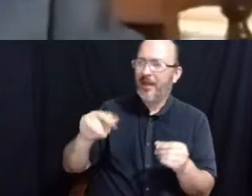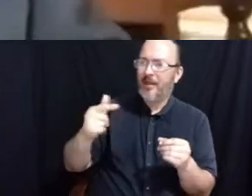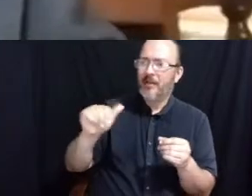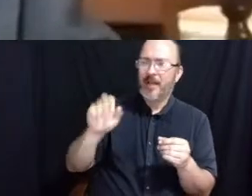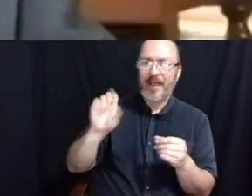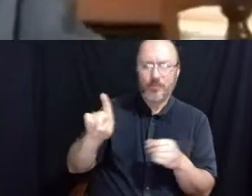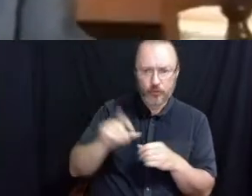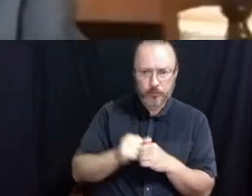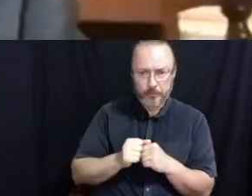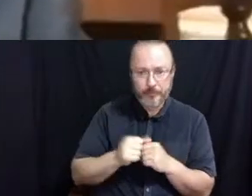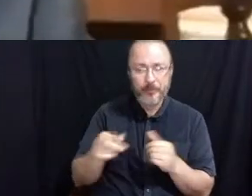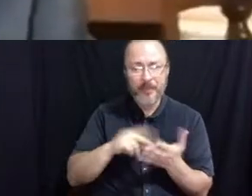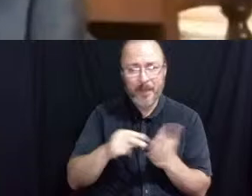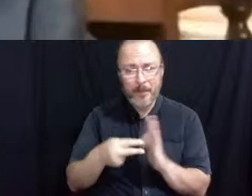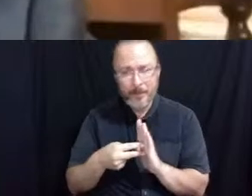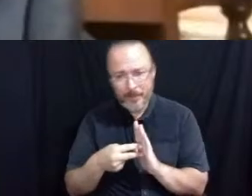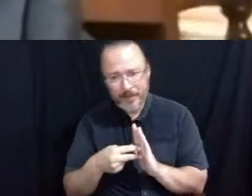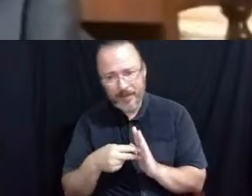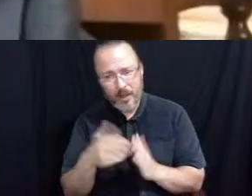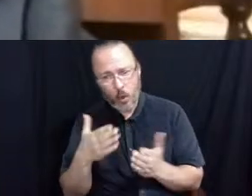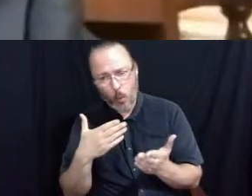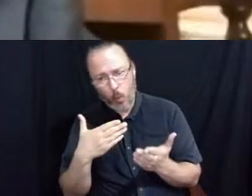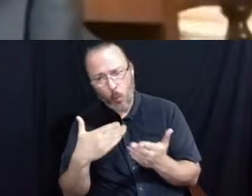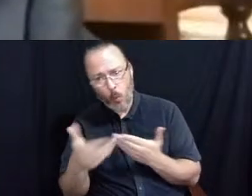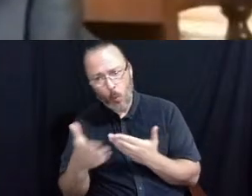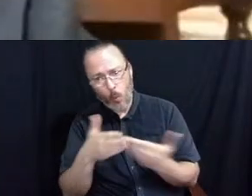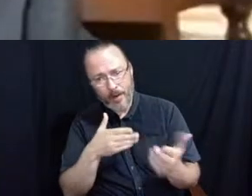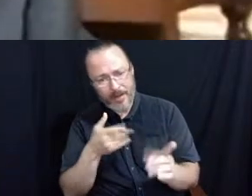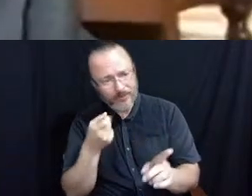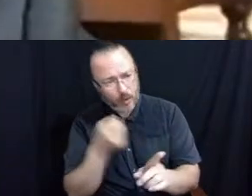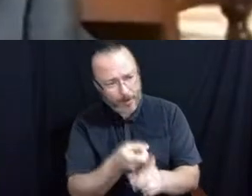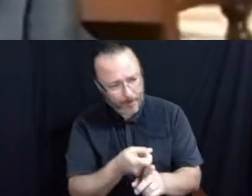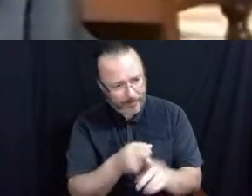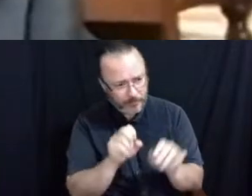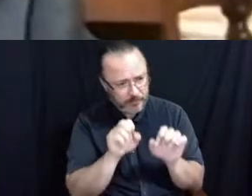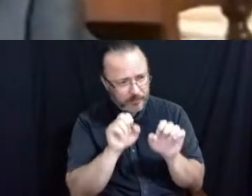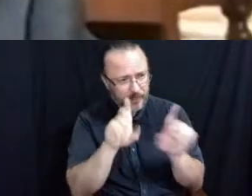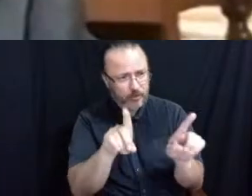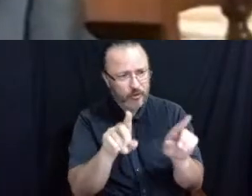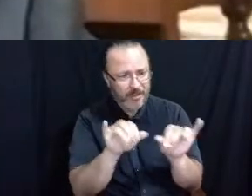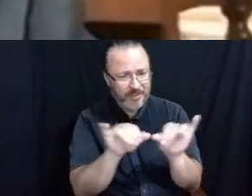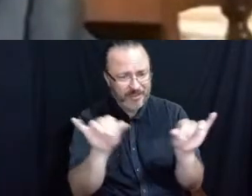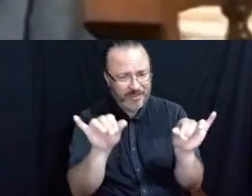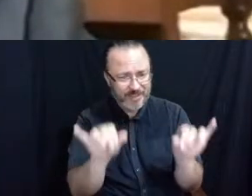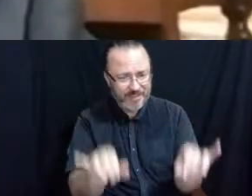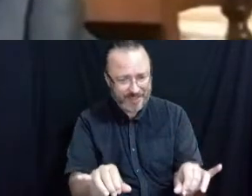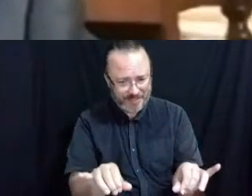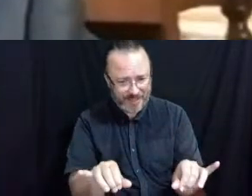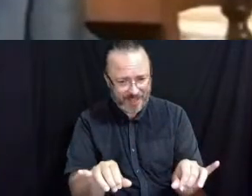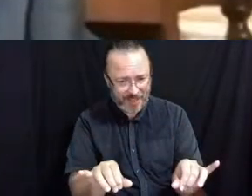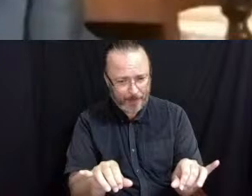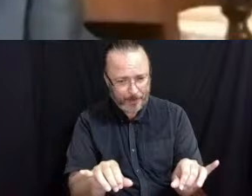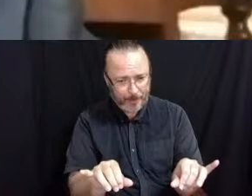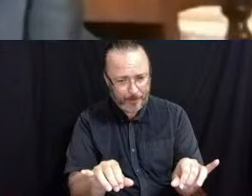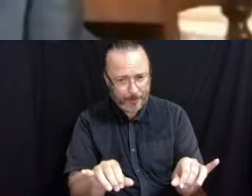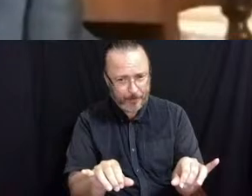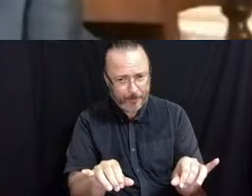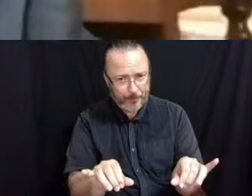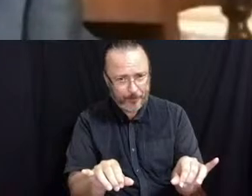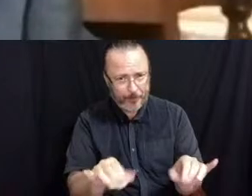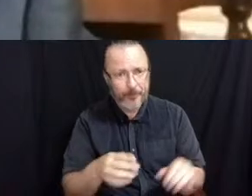un rôle, assurer leur participation. Et donc tout ce qui touche au système éducatif, eh bien, les